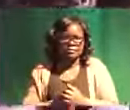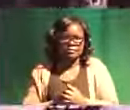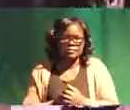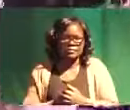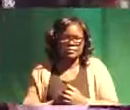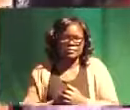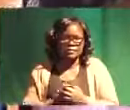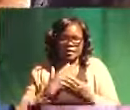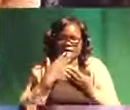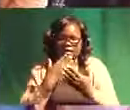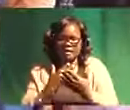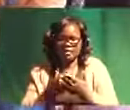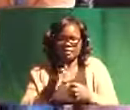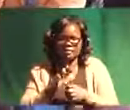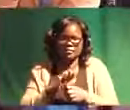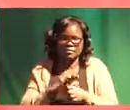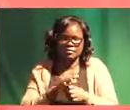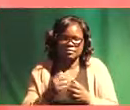Asante sana